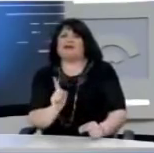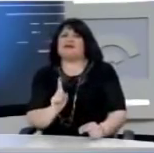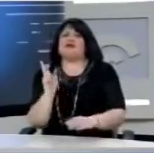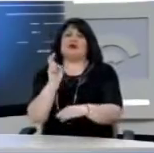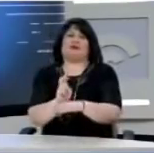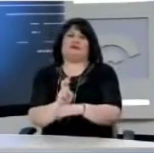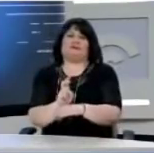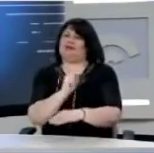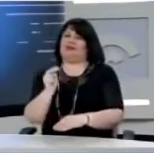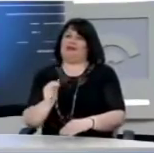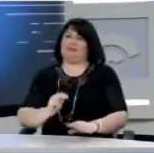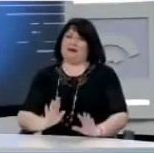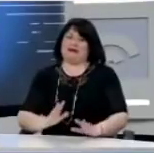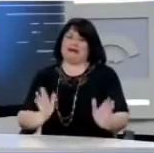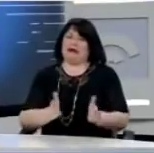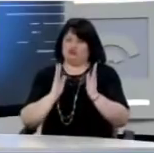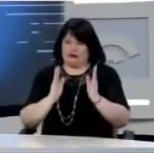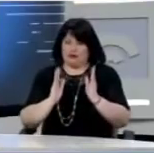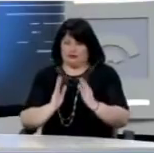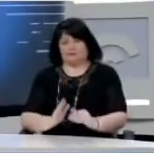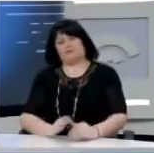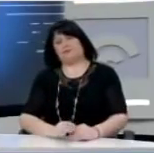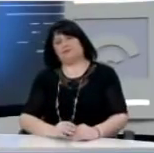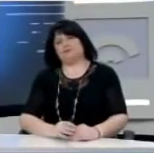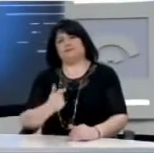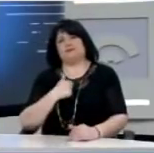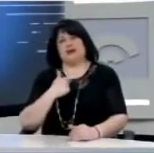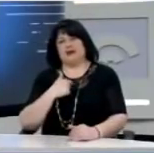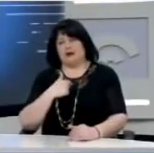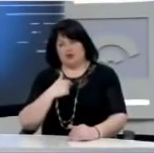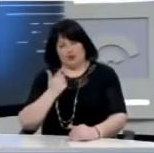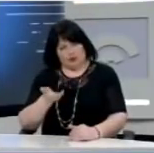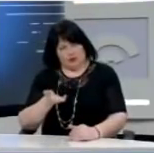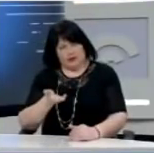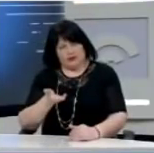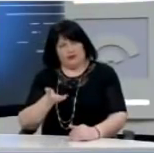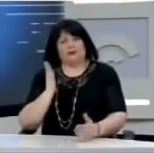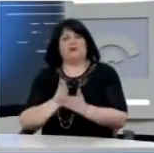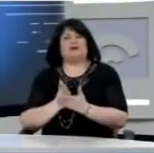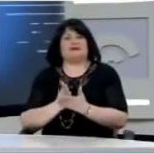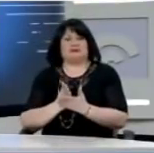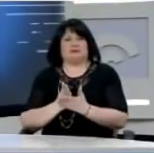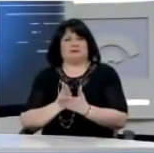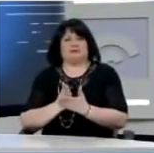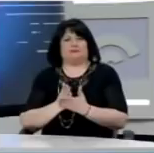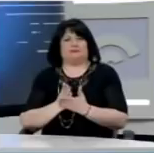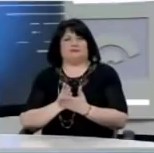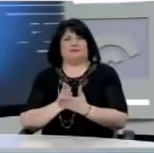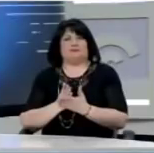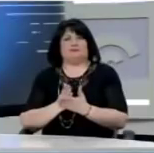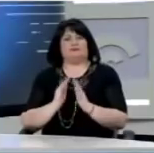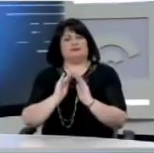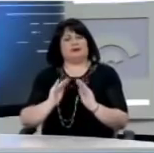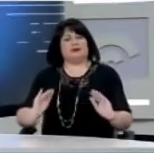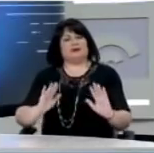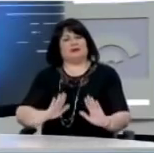υπόλοιπα. Εν πάση περιπτώσει, εγώ παρότι επιλέγω να ρίξω τους τόνους,